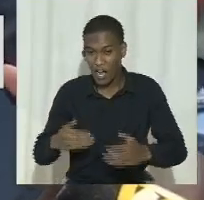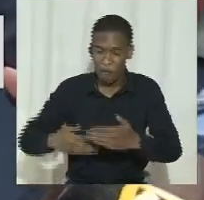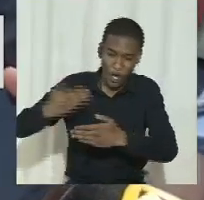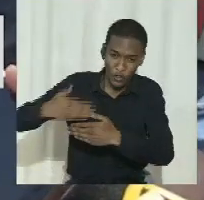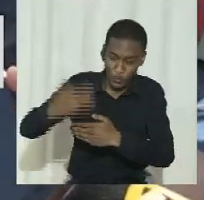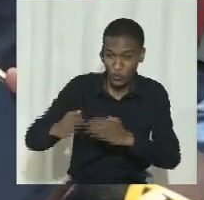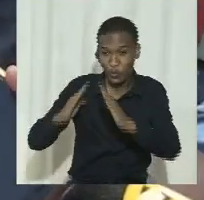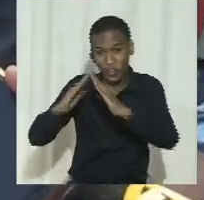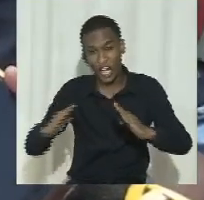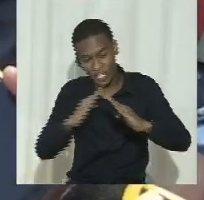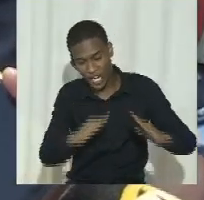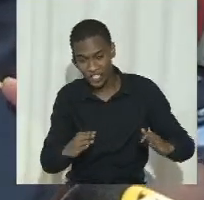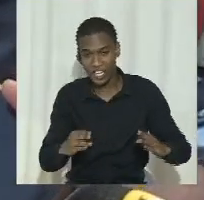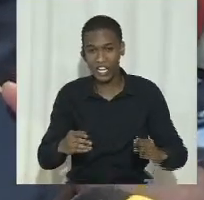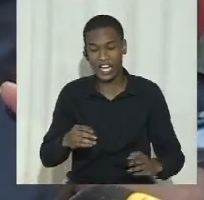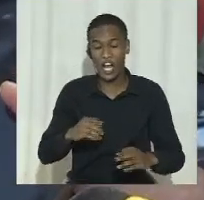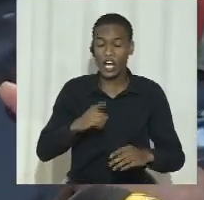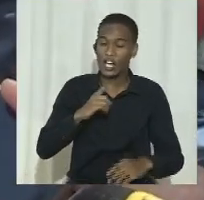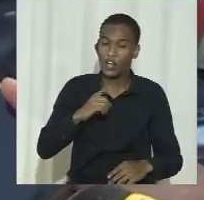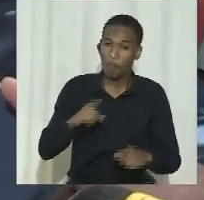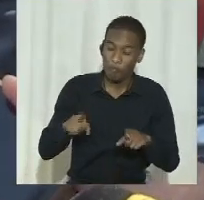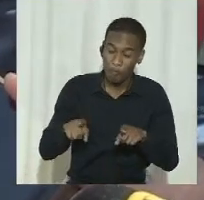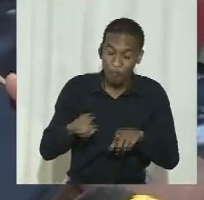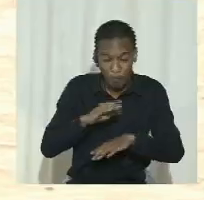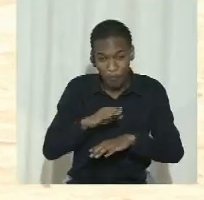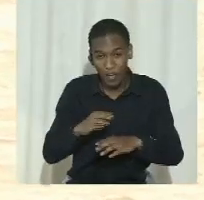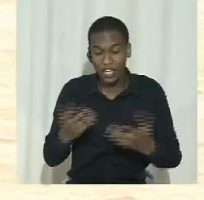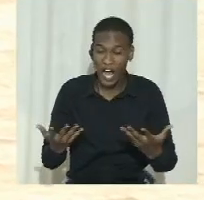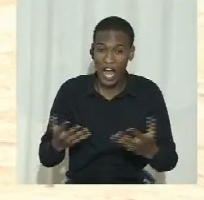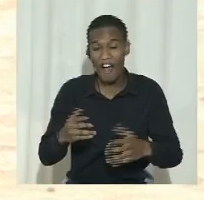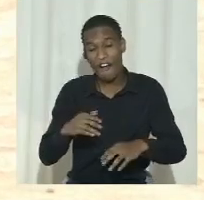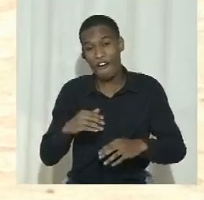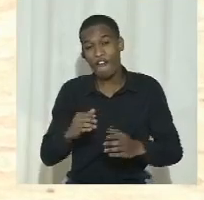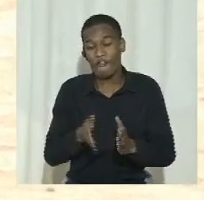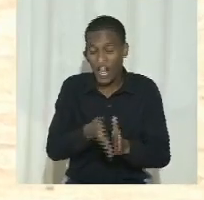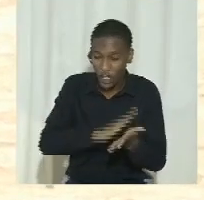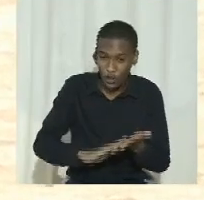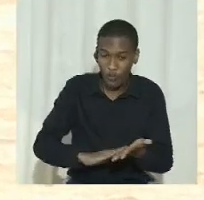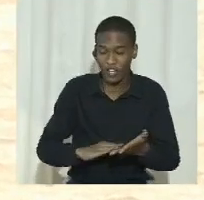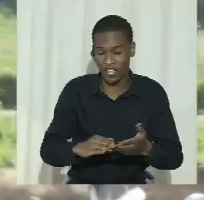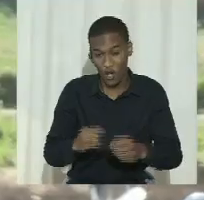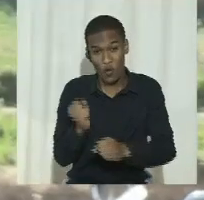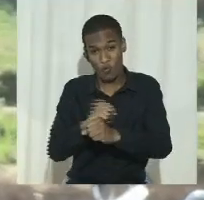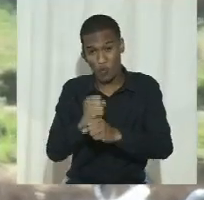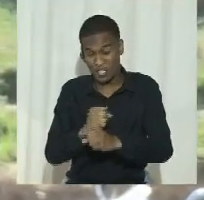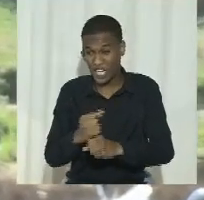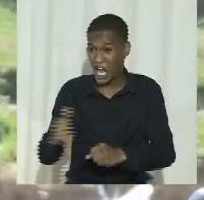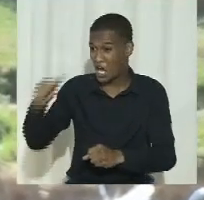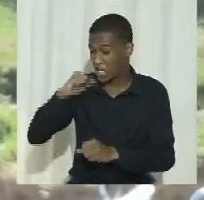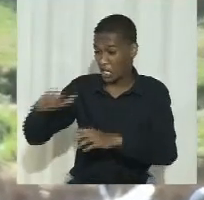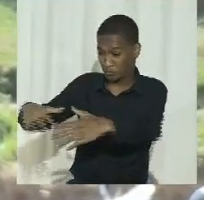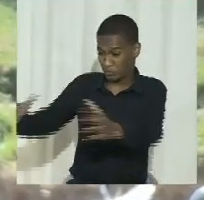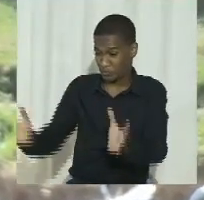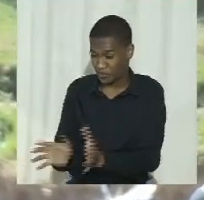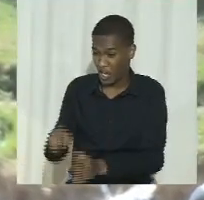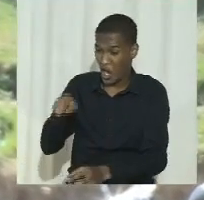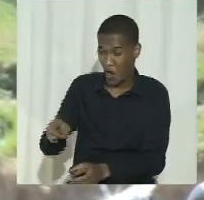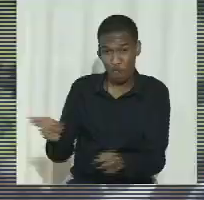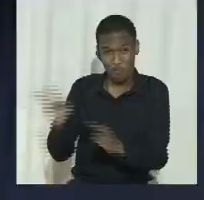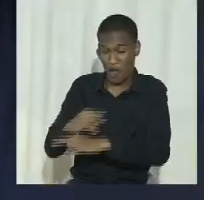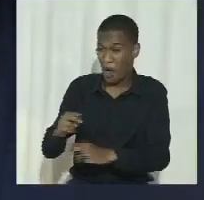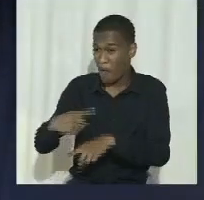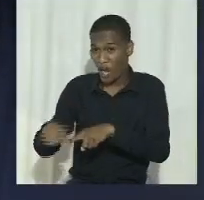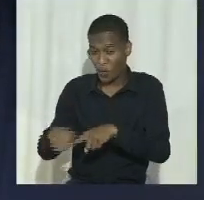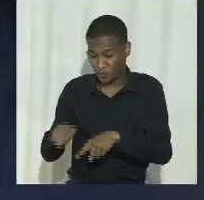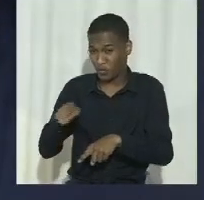miresaka fanadiovana satria raha miangona loatra ny rano dia misy ny fiatraikany eo amin'ny ekonomia izay manimba